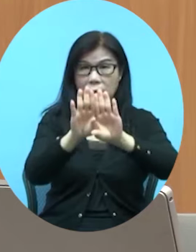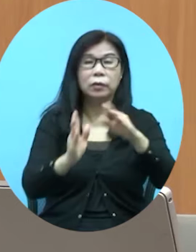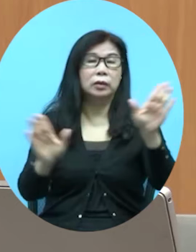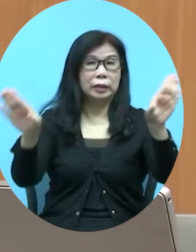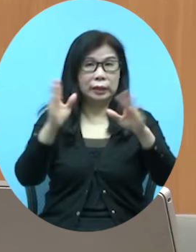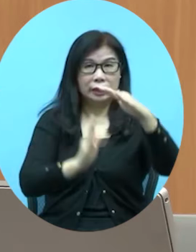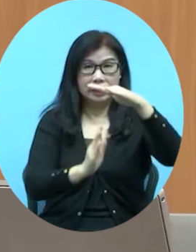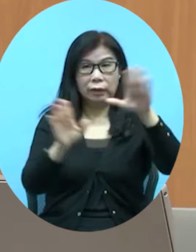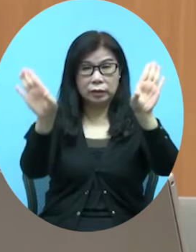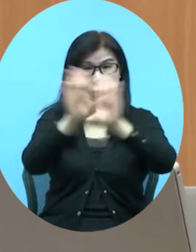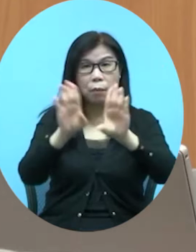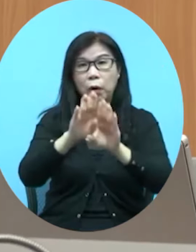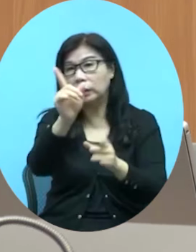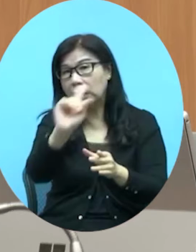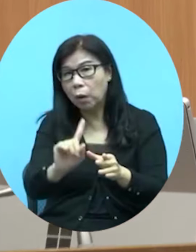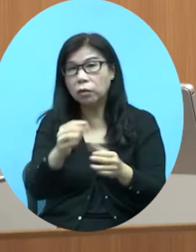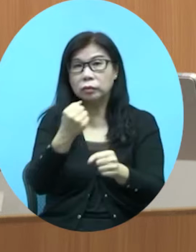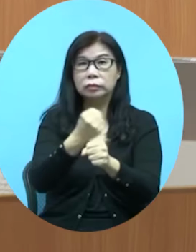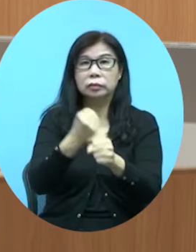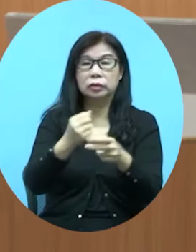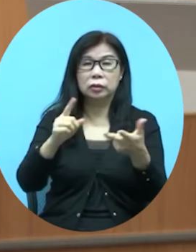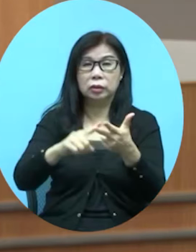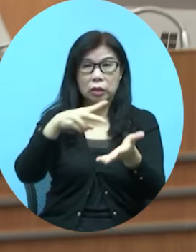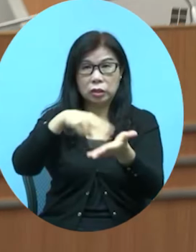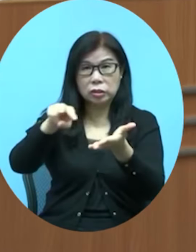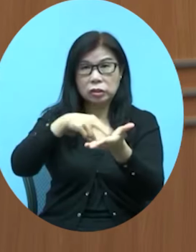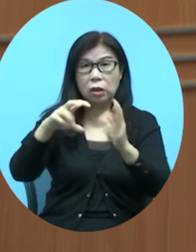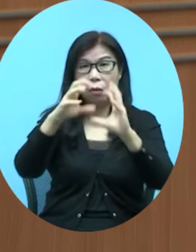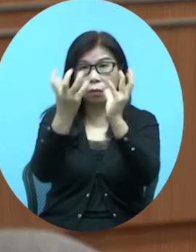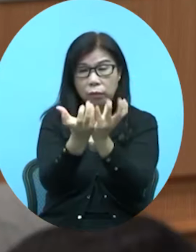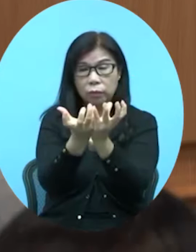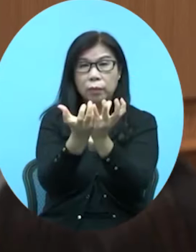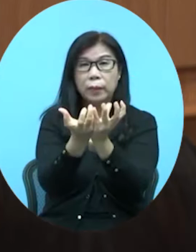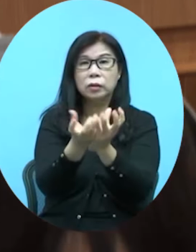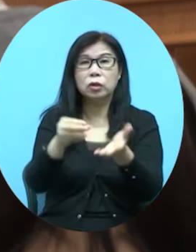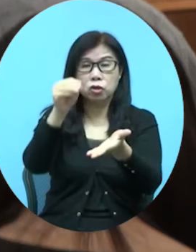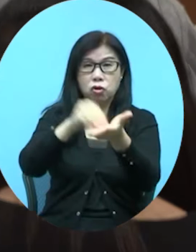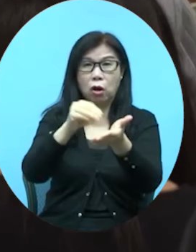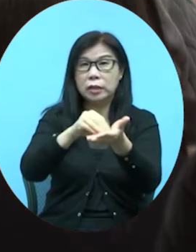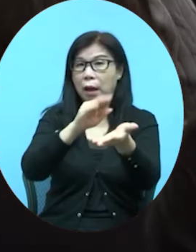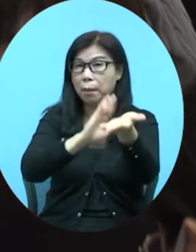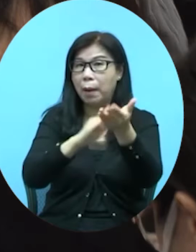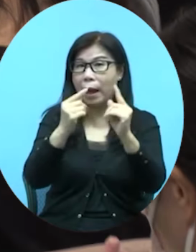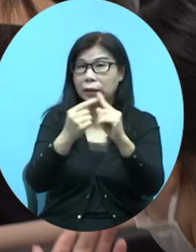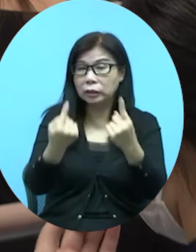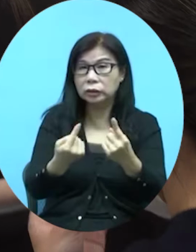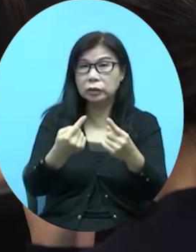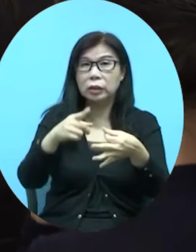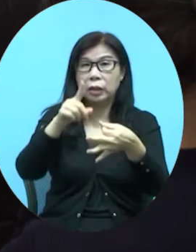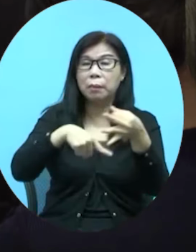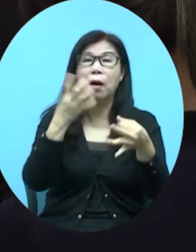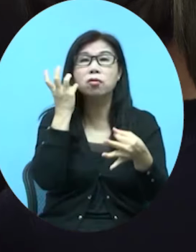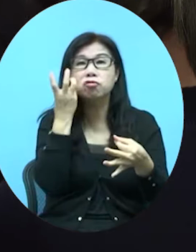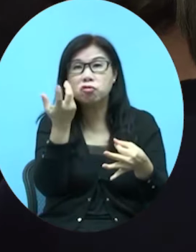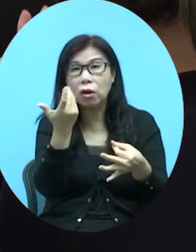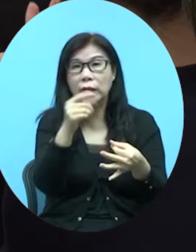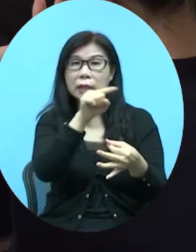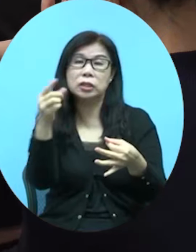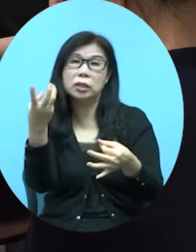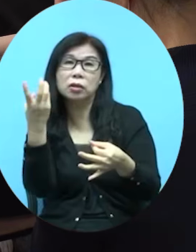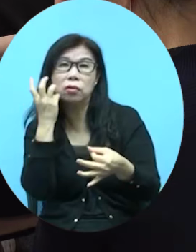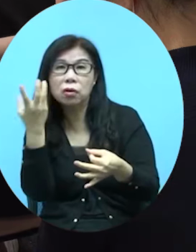就是这个跳舞群组可以讲一讲确诊者的年龄分布就是由几岁至几